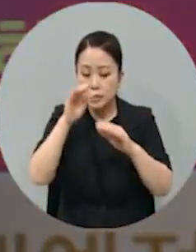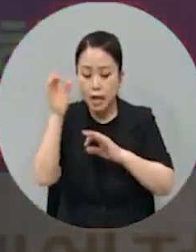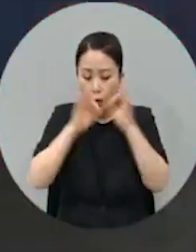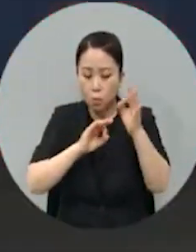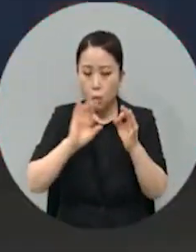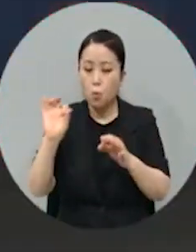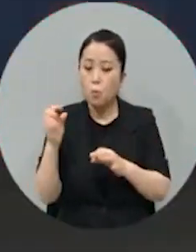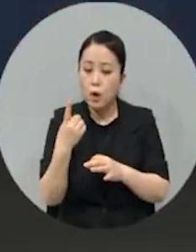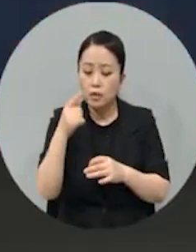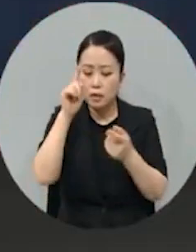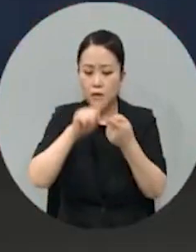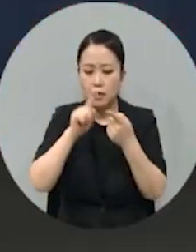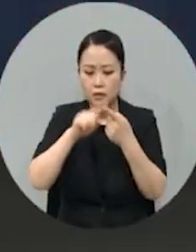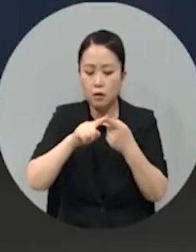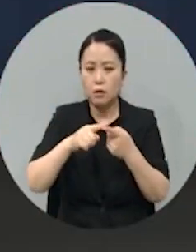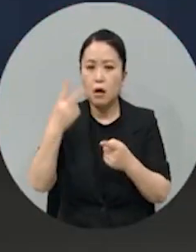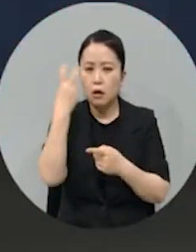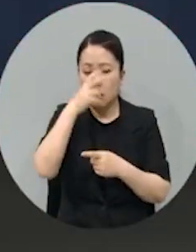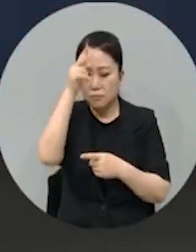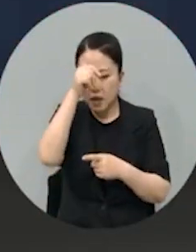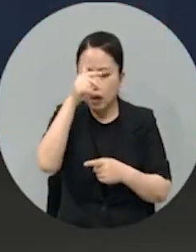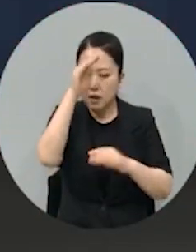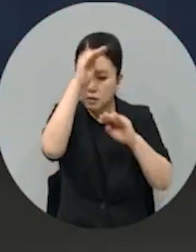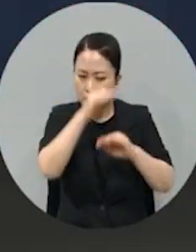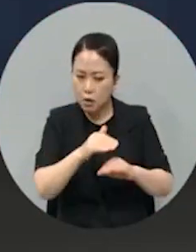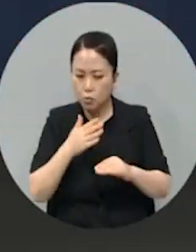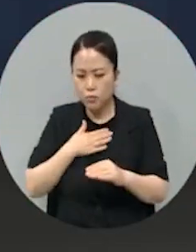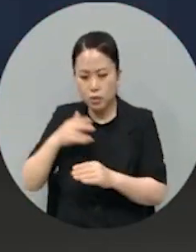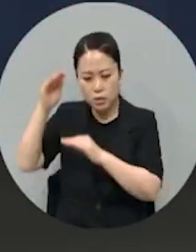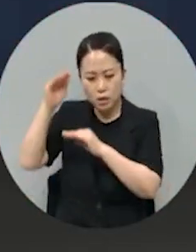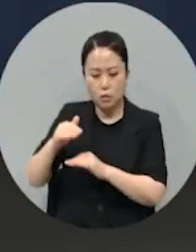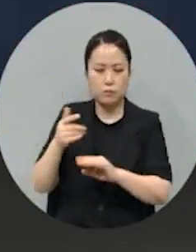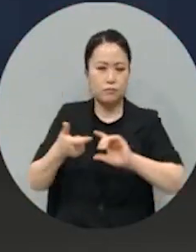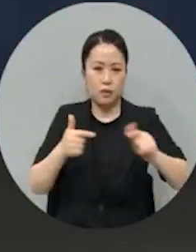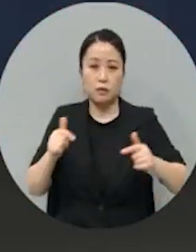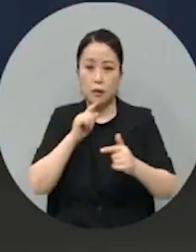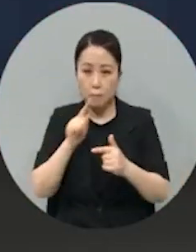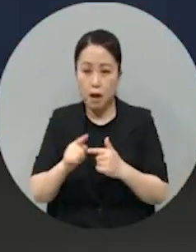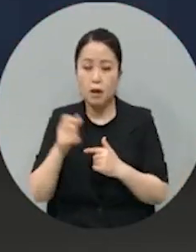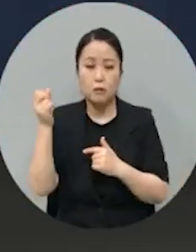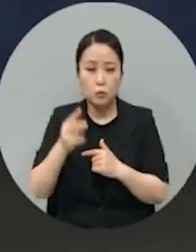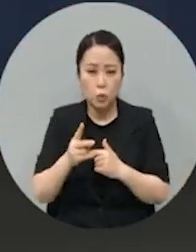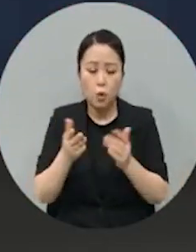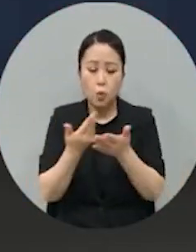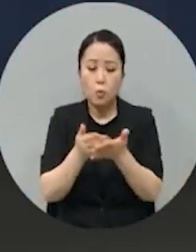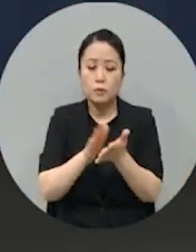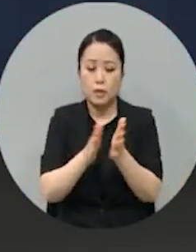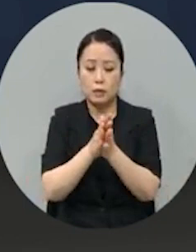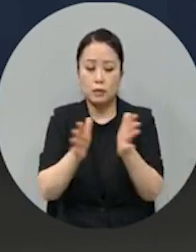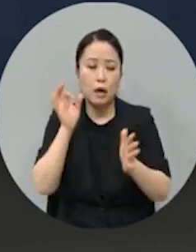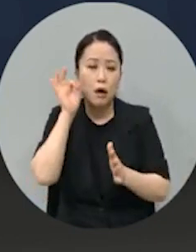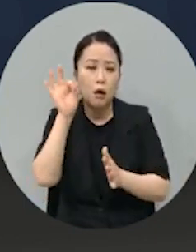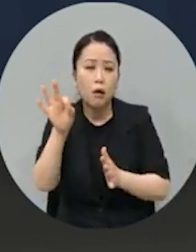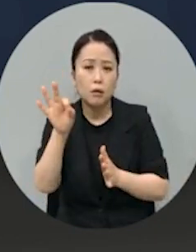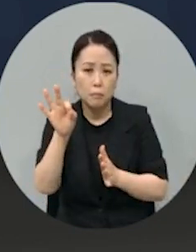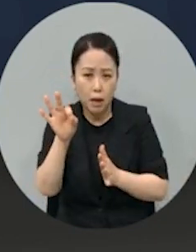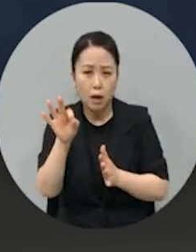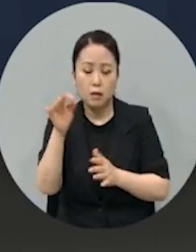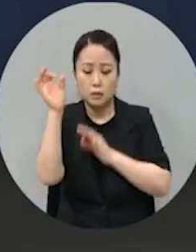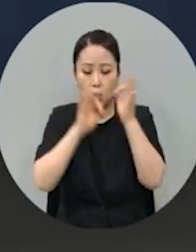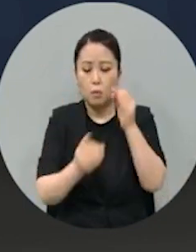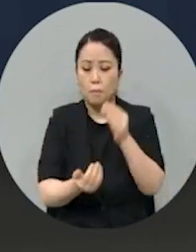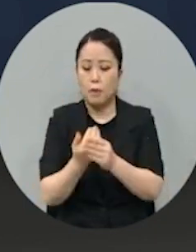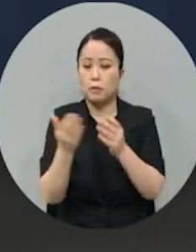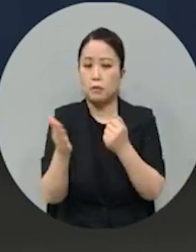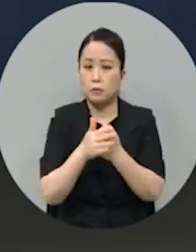답했습니다. 또 도급 기간이 짧은 데다 공사 시작 열흘밖에 되지 않은 상황에 사고가 나 중대재해처벌법이 요구하는